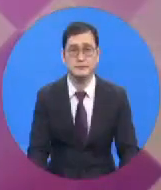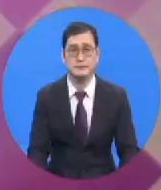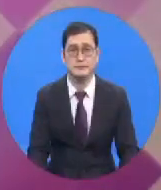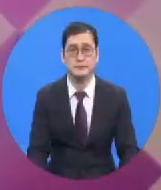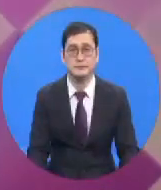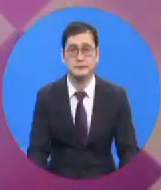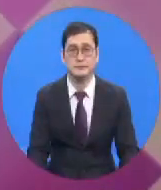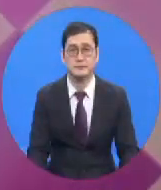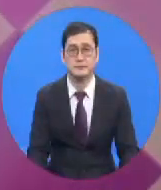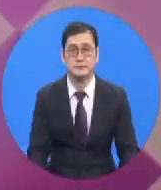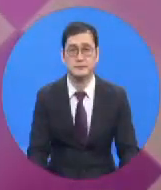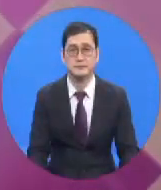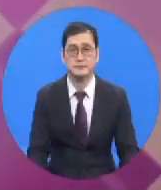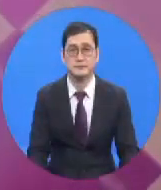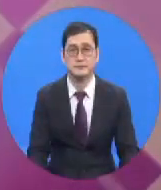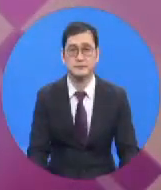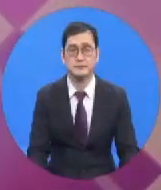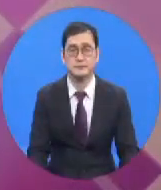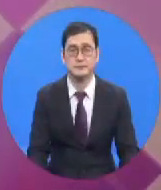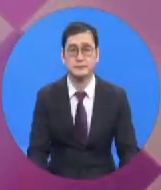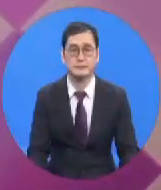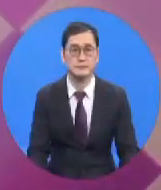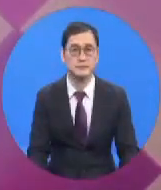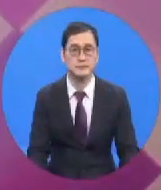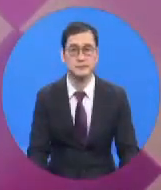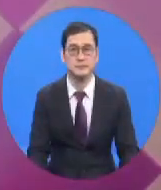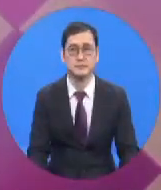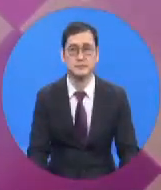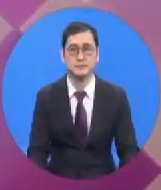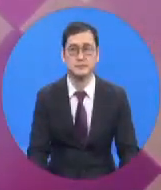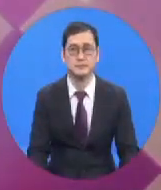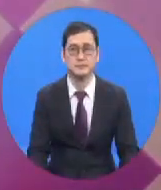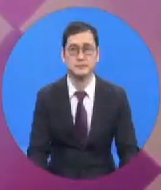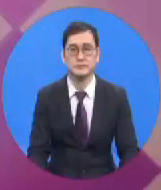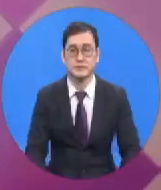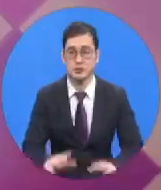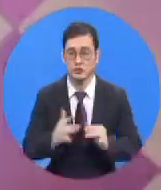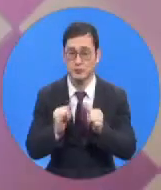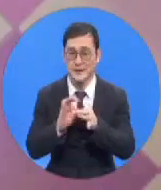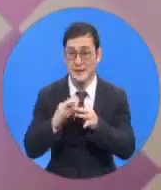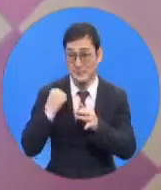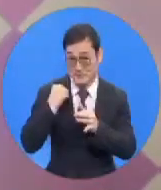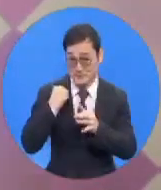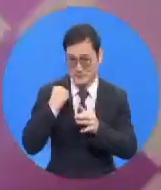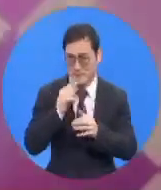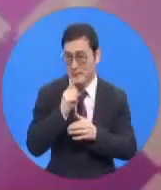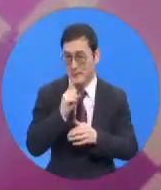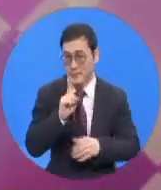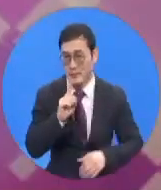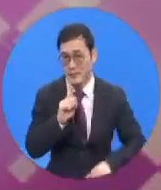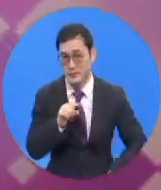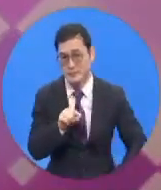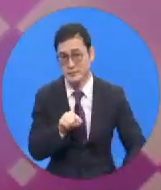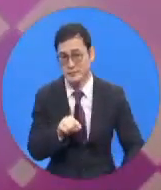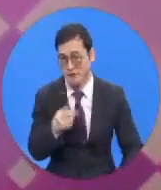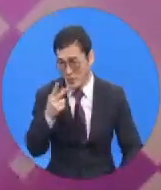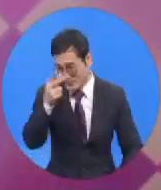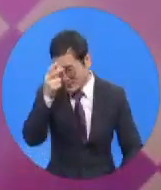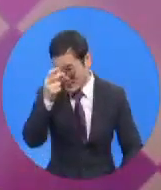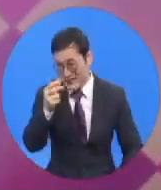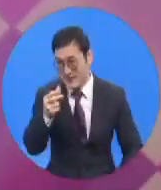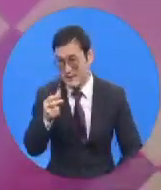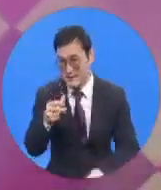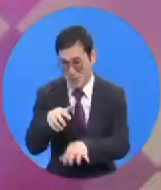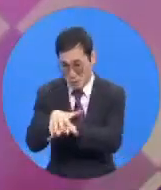결국 검찰 수사가 어디까지 갈지는 봐야겠지만 지금 역시 국민의힘에서는 이 사건은 몇몇 검사 일탈이 아니다.